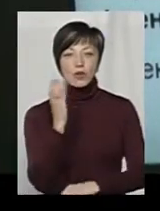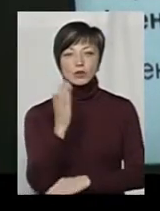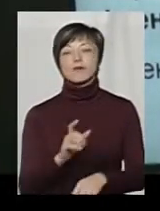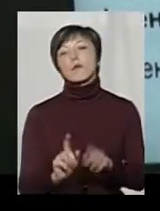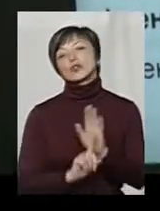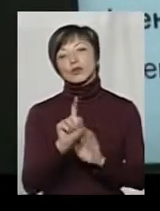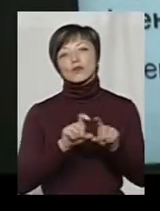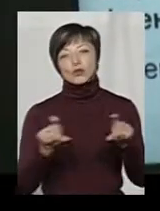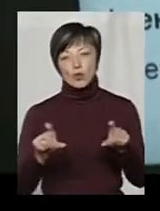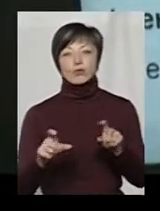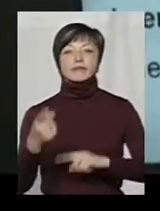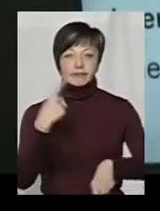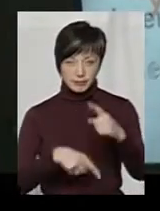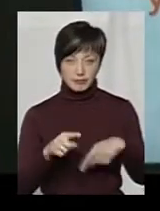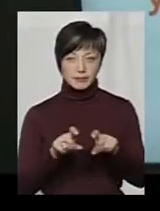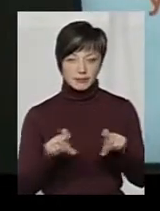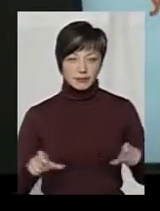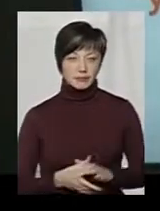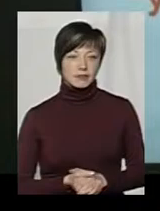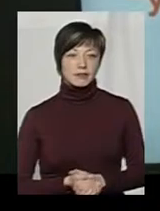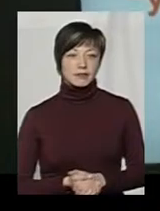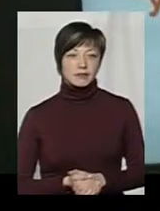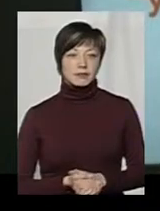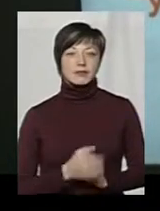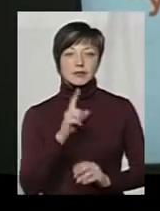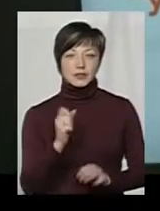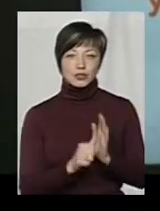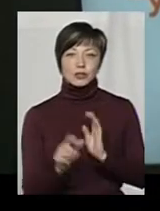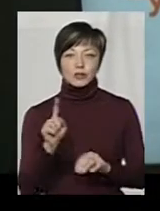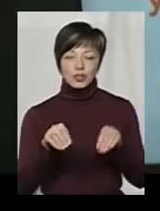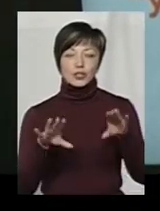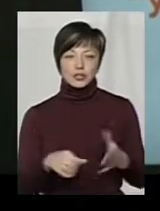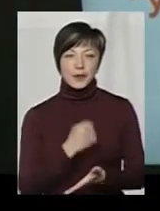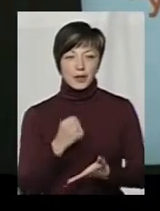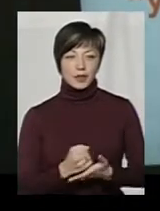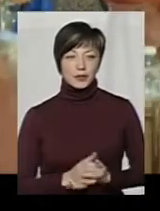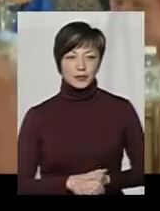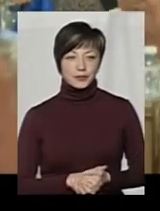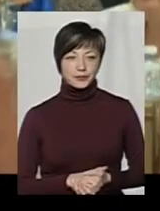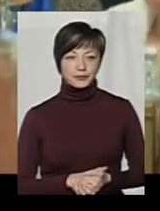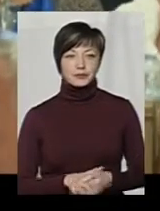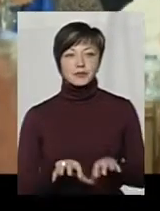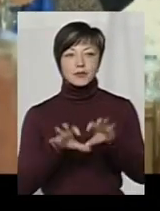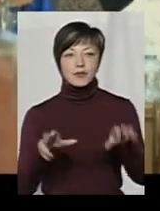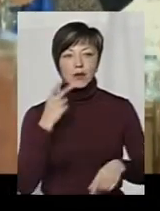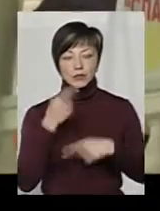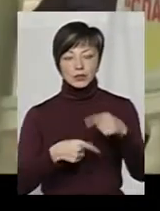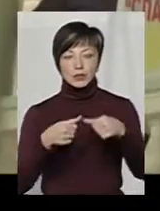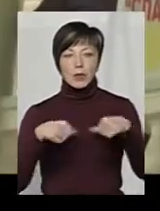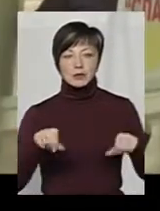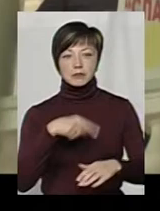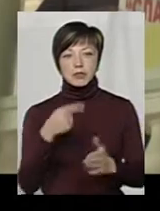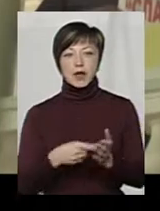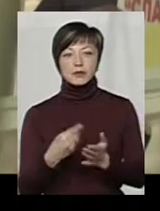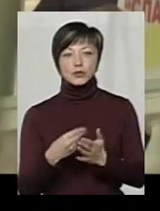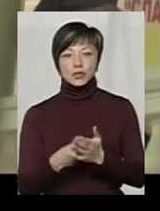школу закладу повернули. За 61 рішення прийнято. Голова постійної комісії з питань